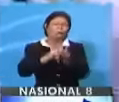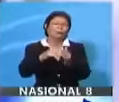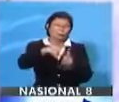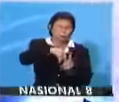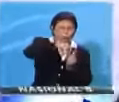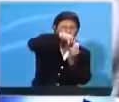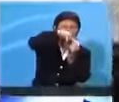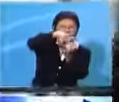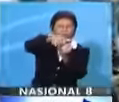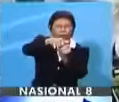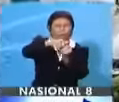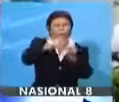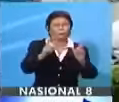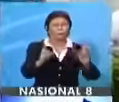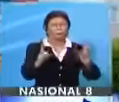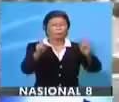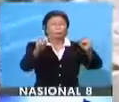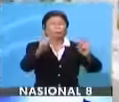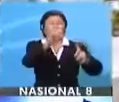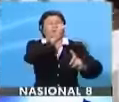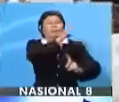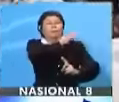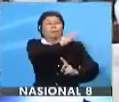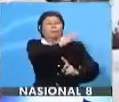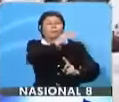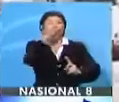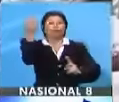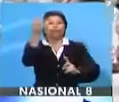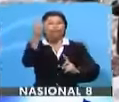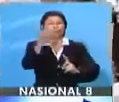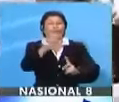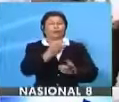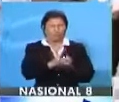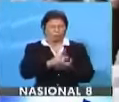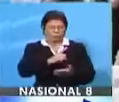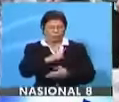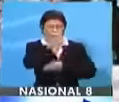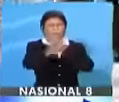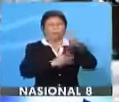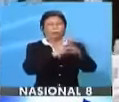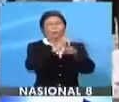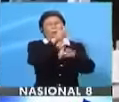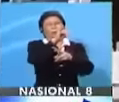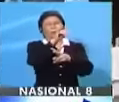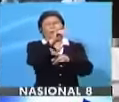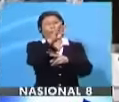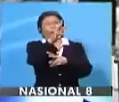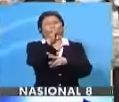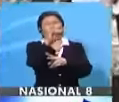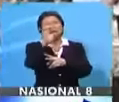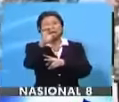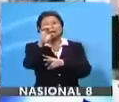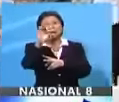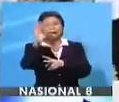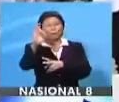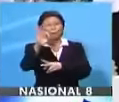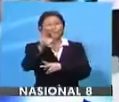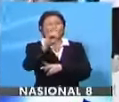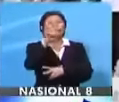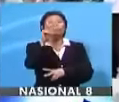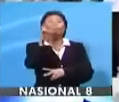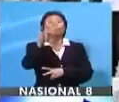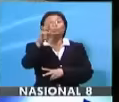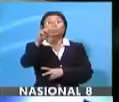ke Tanah Perkuburan, Pengerusi Forum Ekonomi Islam Sedunia WIEF Tun Musa Hitam.